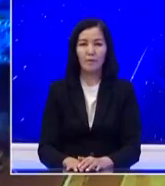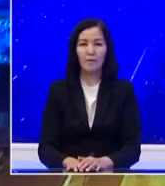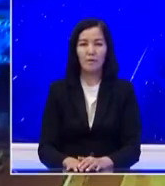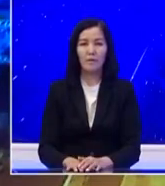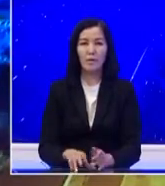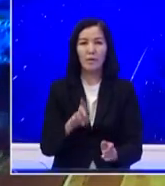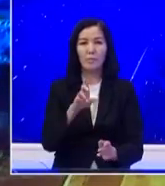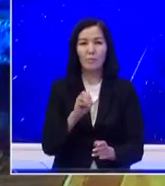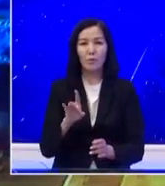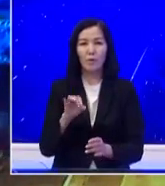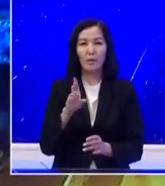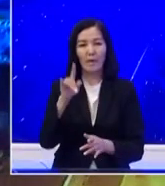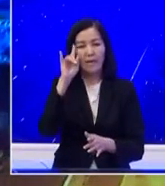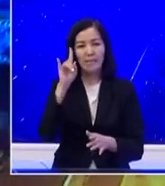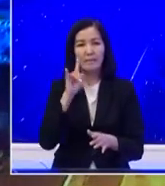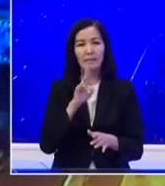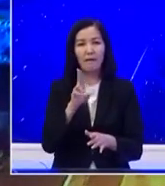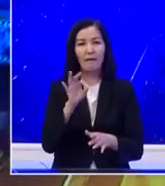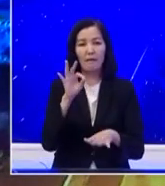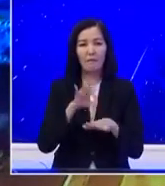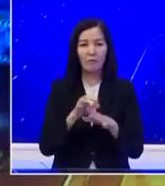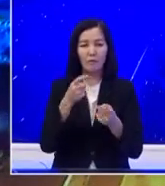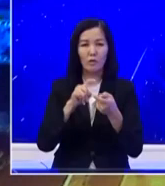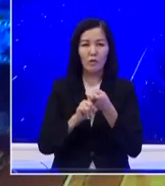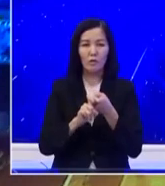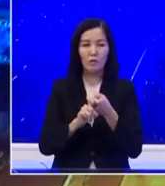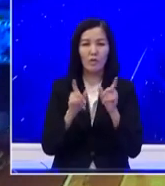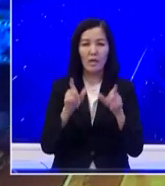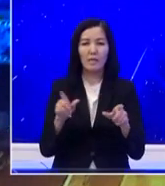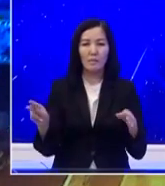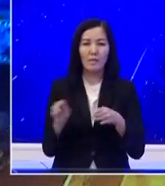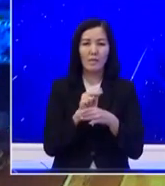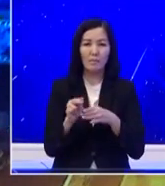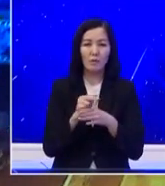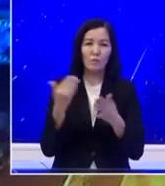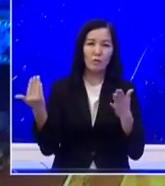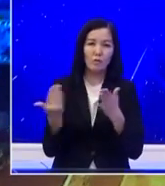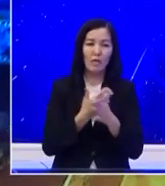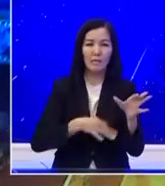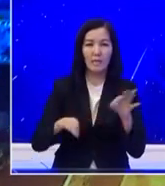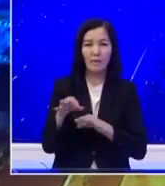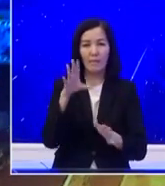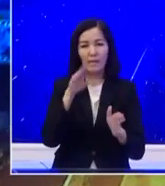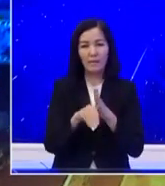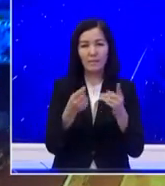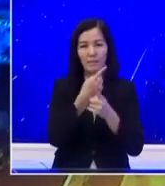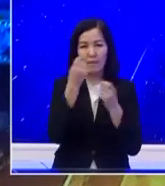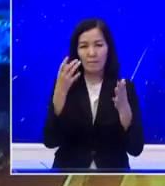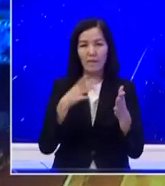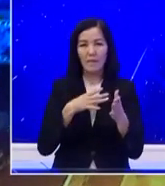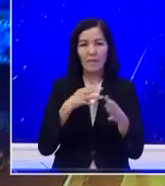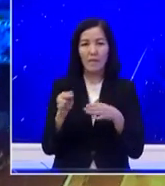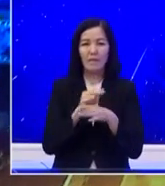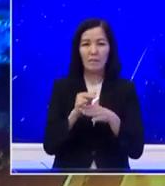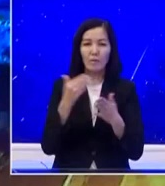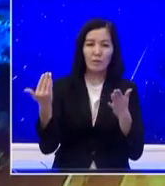Людмила Бюрабекова, Қазақстанда коронавирус инфекциясын жұқтырған адамдарды емдеу хаттамасына жаңа схема енгізілетінін мәліметті.